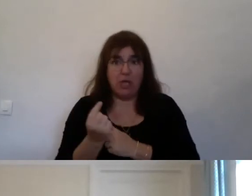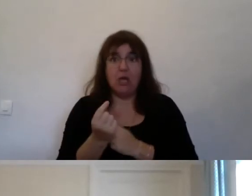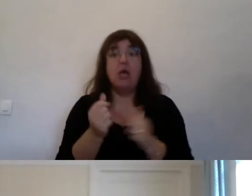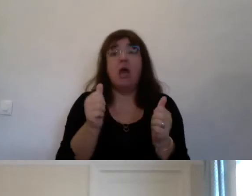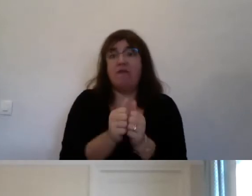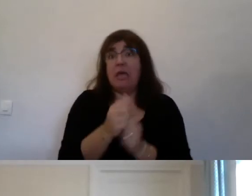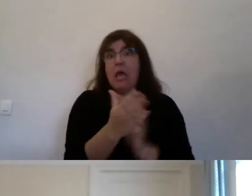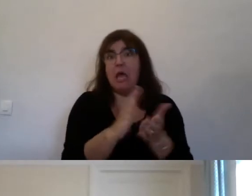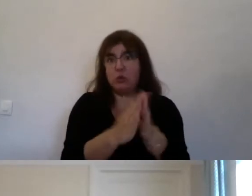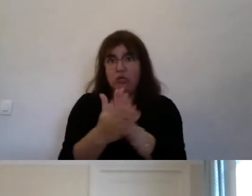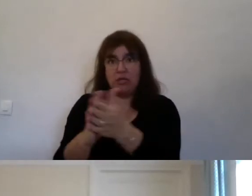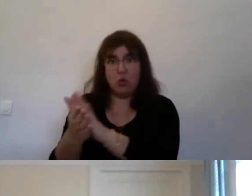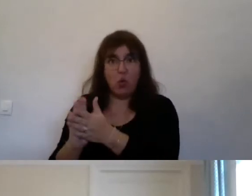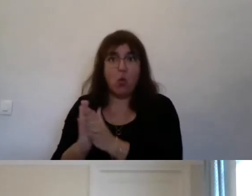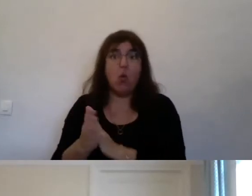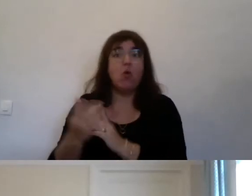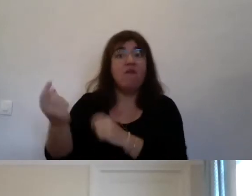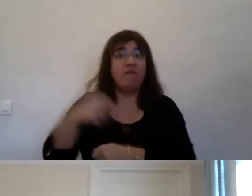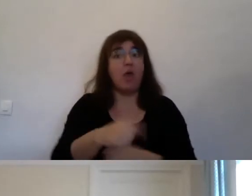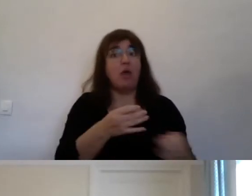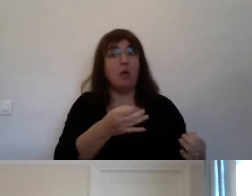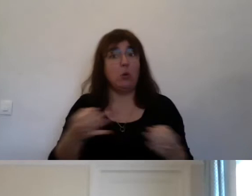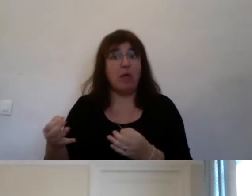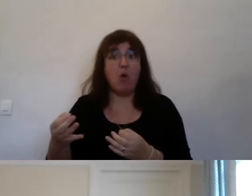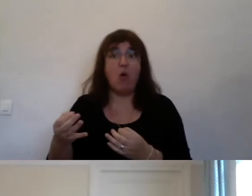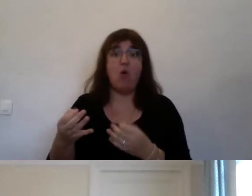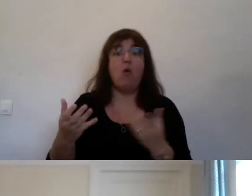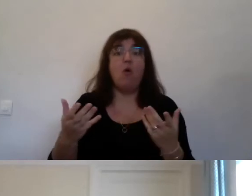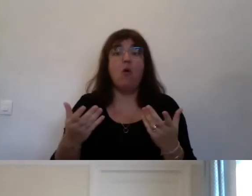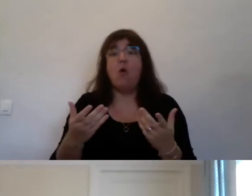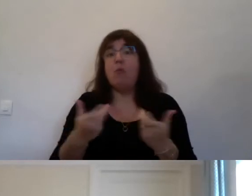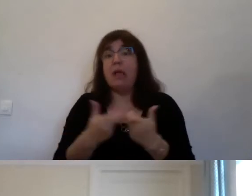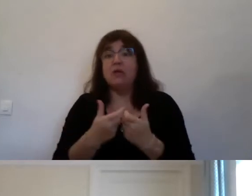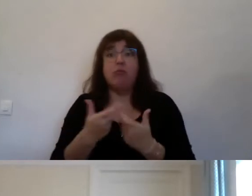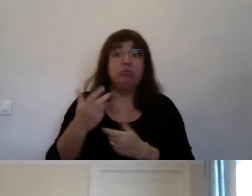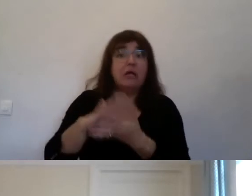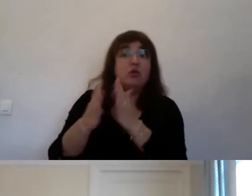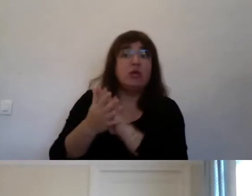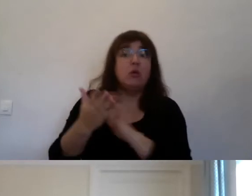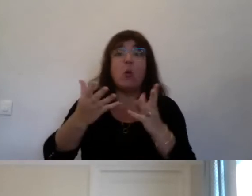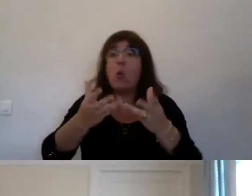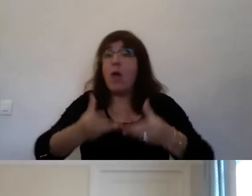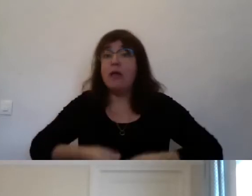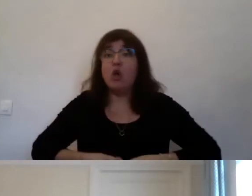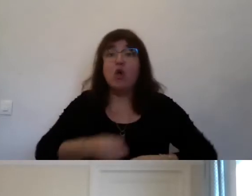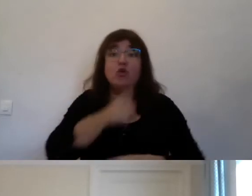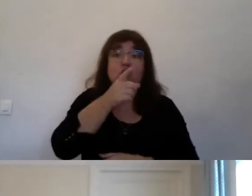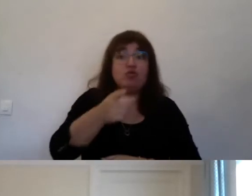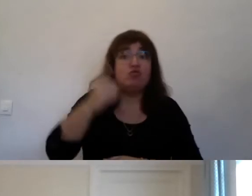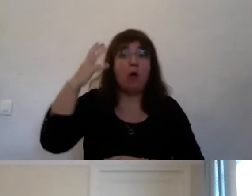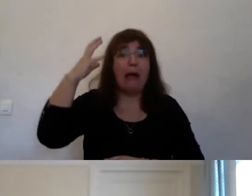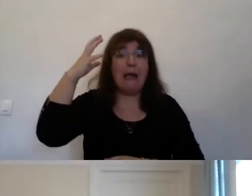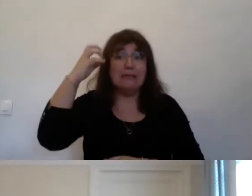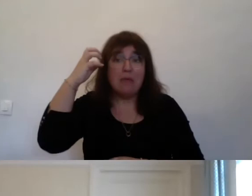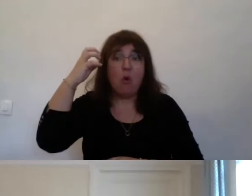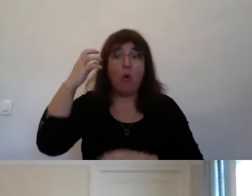contact, qui viennent nous voir ou vers lesquels nous allons, que ce soit des centres d'accueil de jour ou que ce soit des déficients visuels ou Alzheimer qui viennent, France